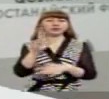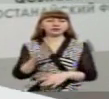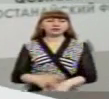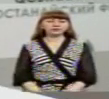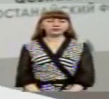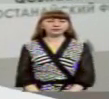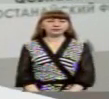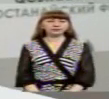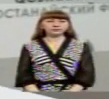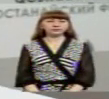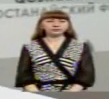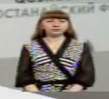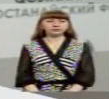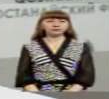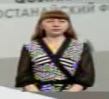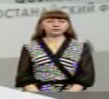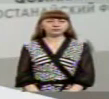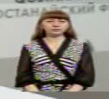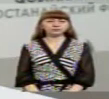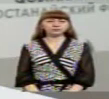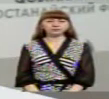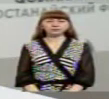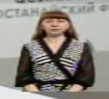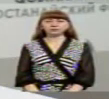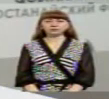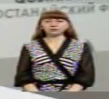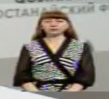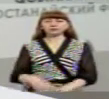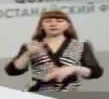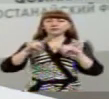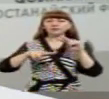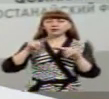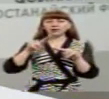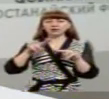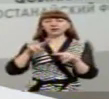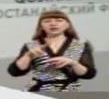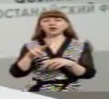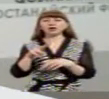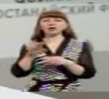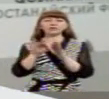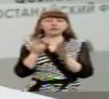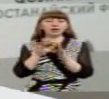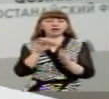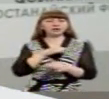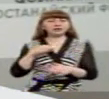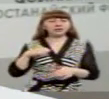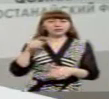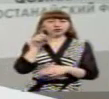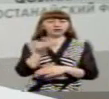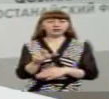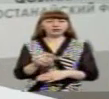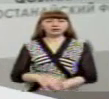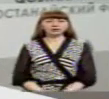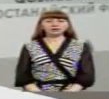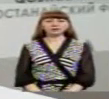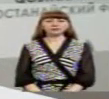бастапқы нарықтан бол тиіс. Ол дегеніміз жаңадан салынған, іске қосылған үйлерден алынатын тұрғын үй